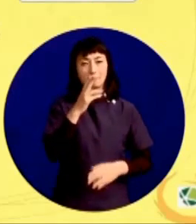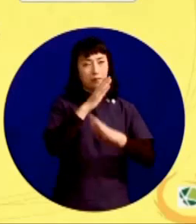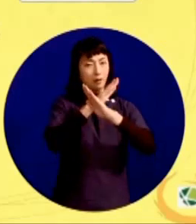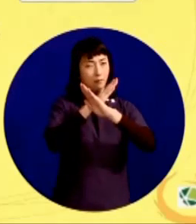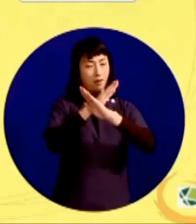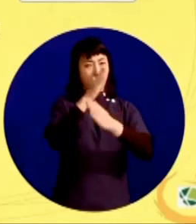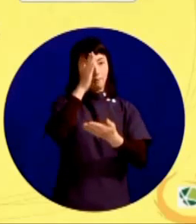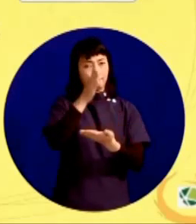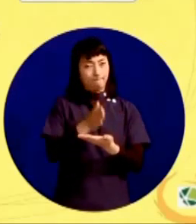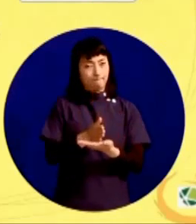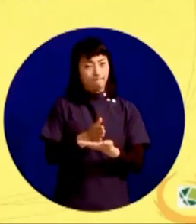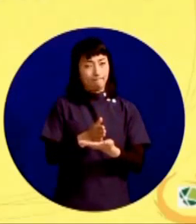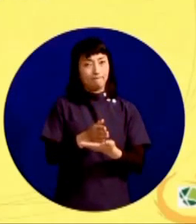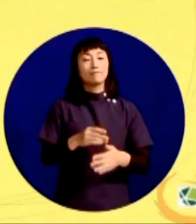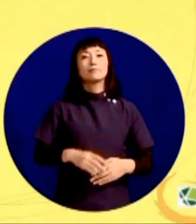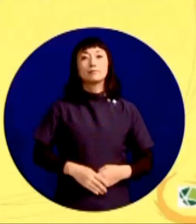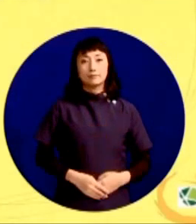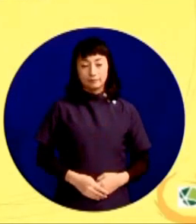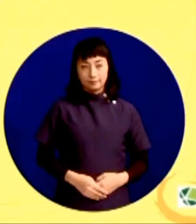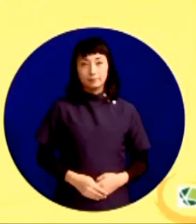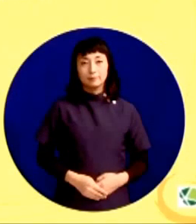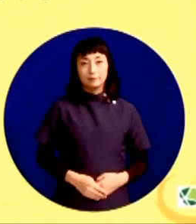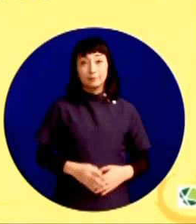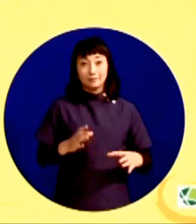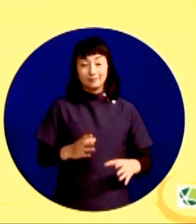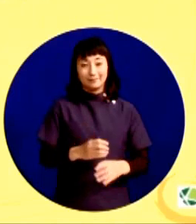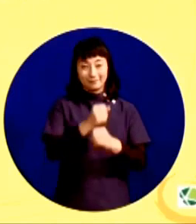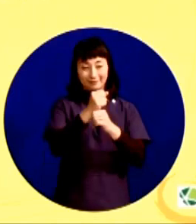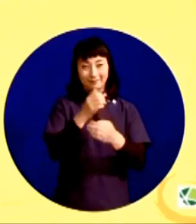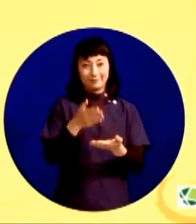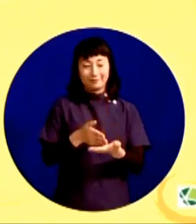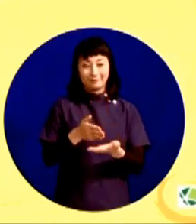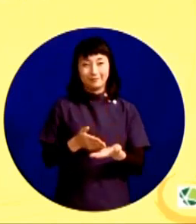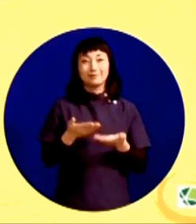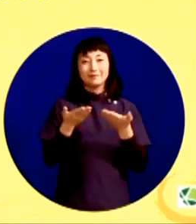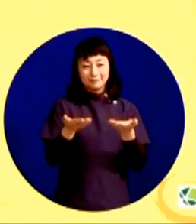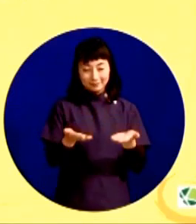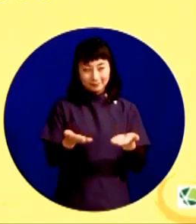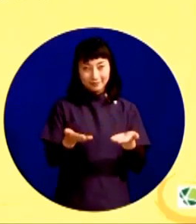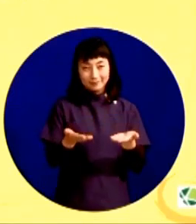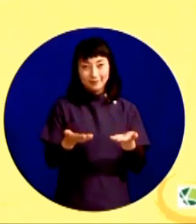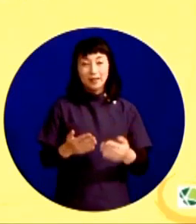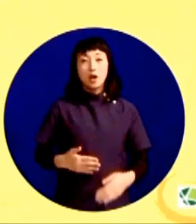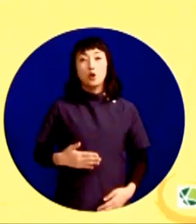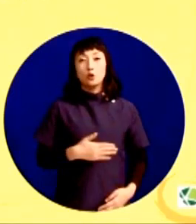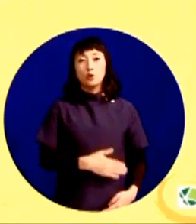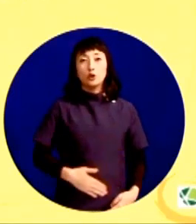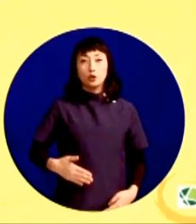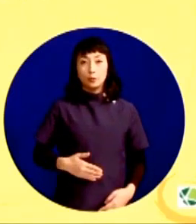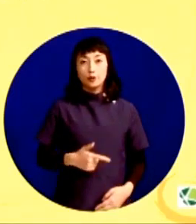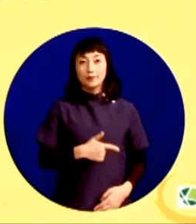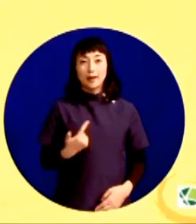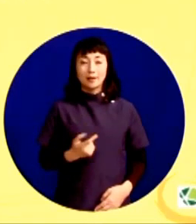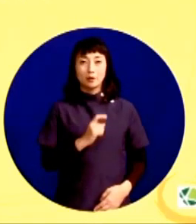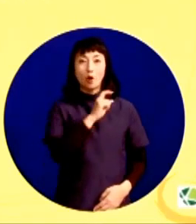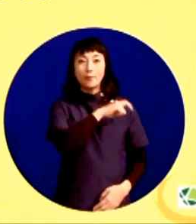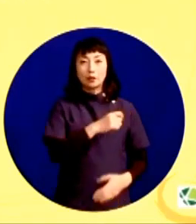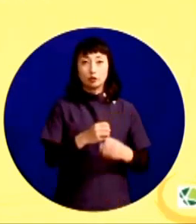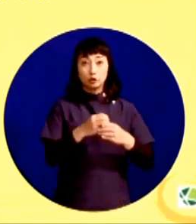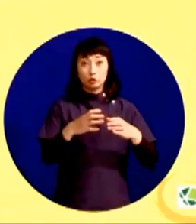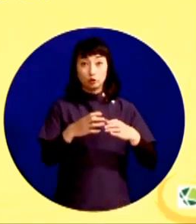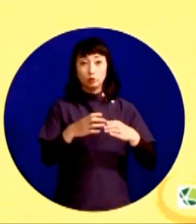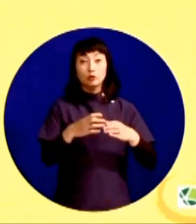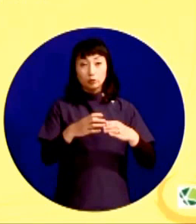くださいではまとめです腹部大動脈瘤は症状が全く